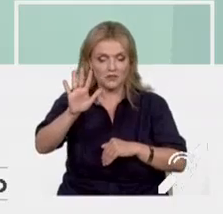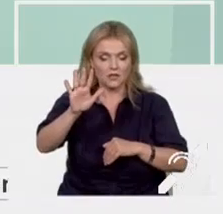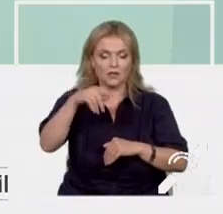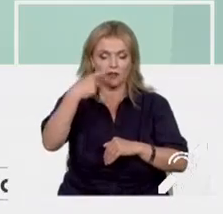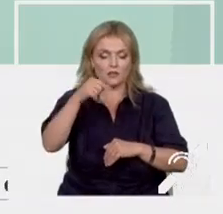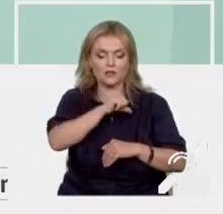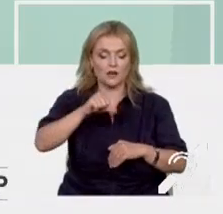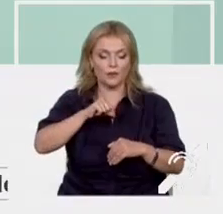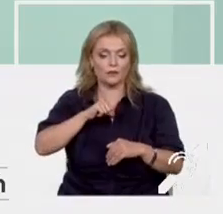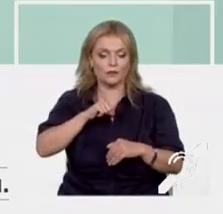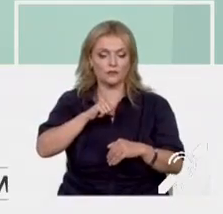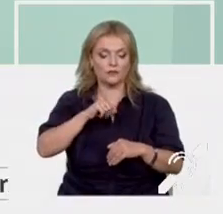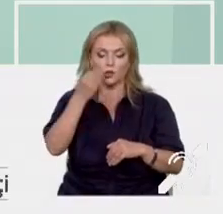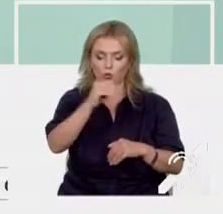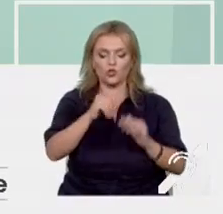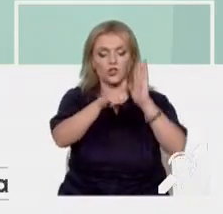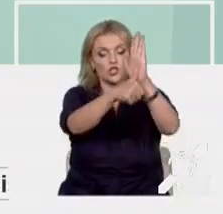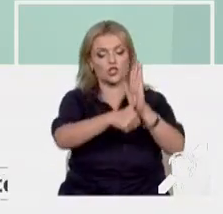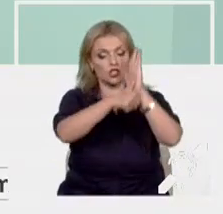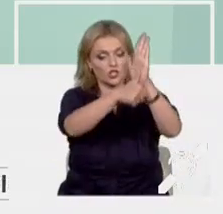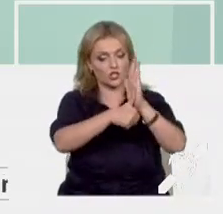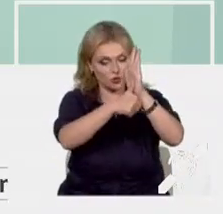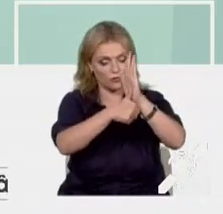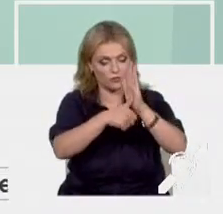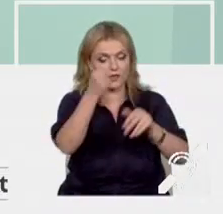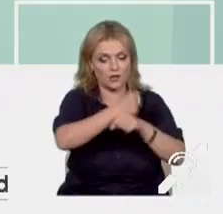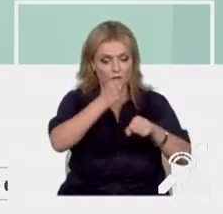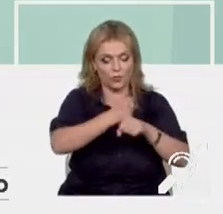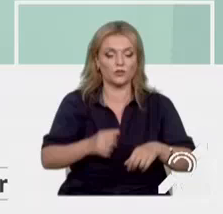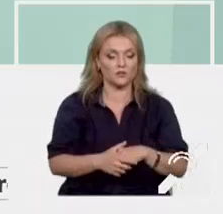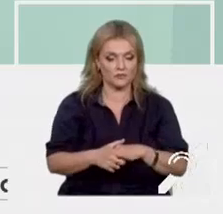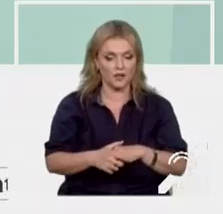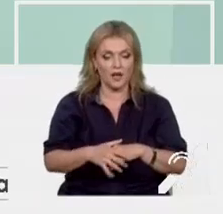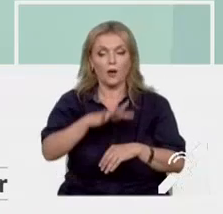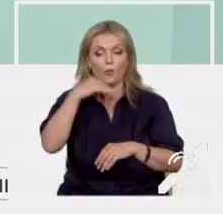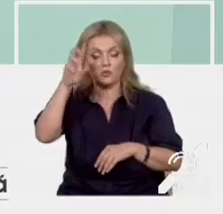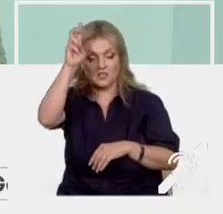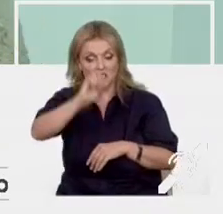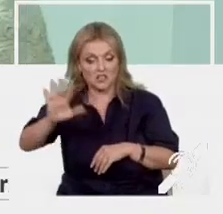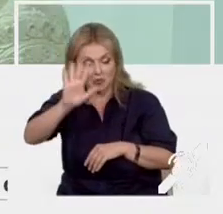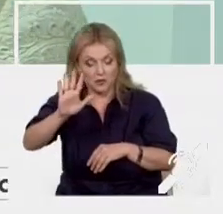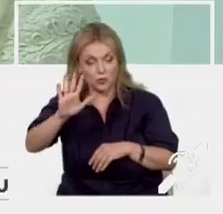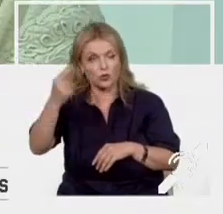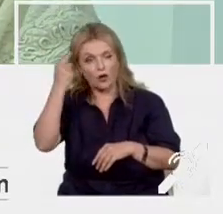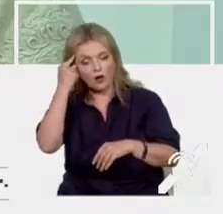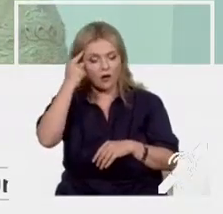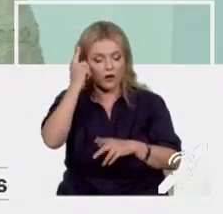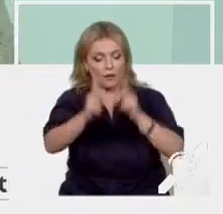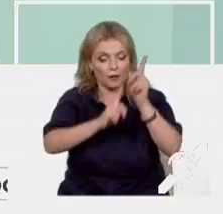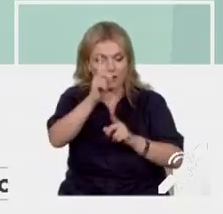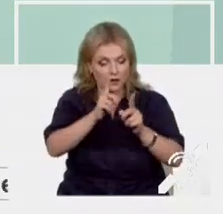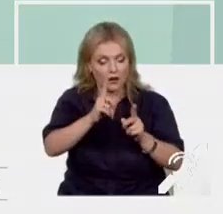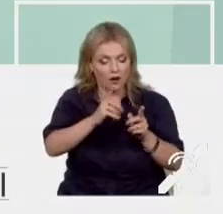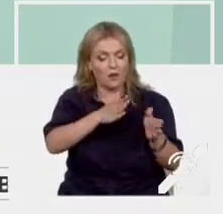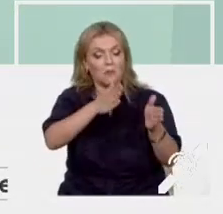mai productive sunt 6 ore. Și foarte multe din țările scandinave deja își propun și trec